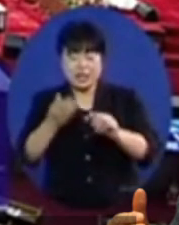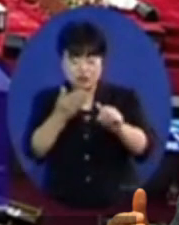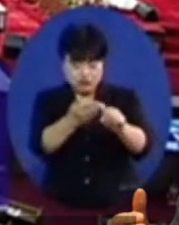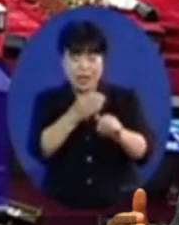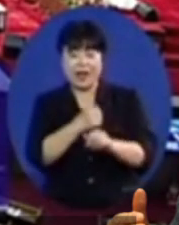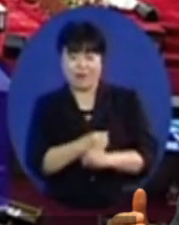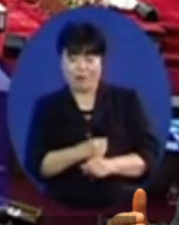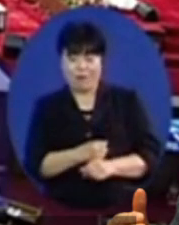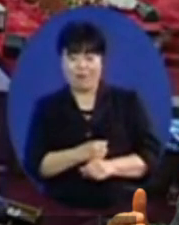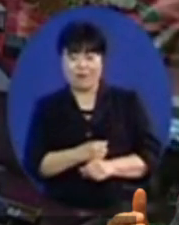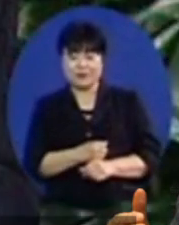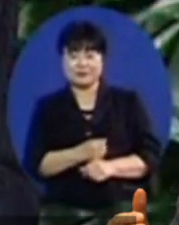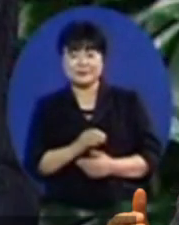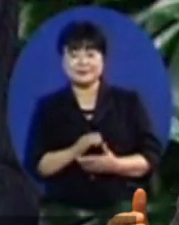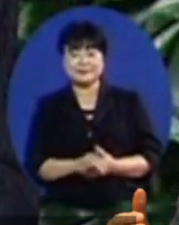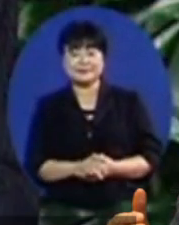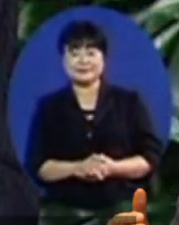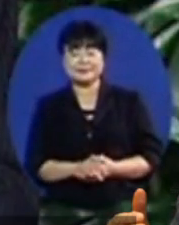하고.